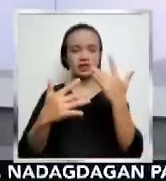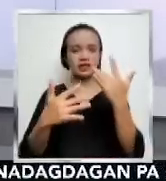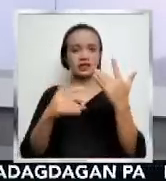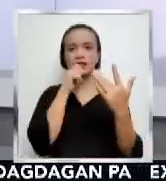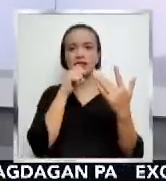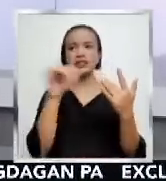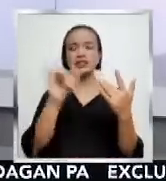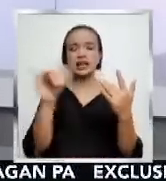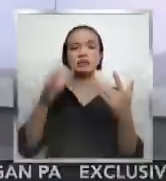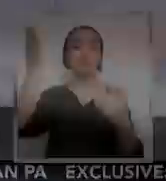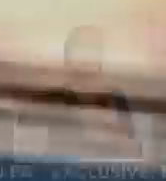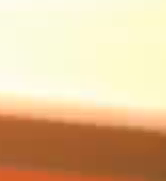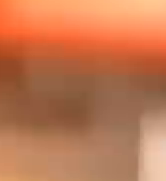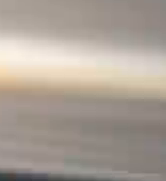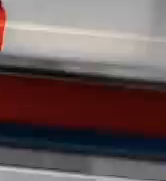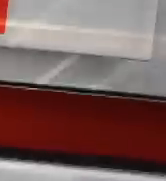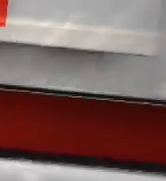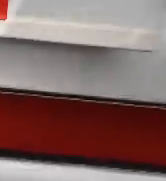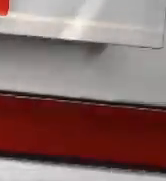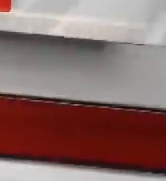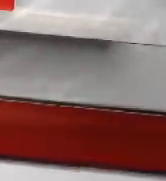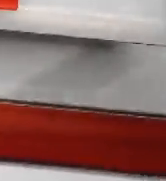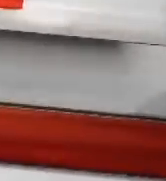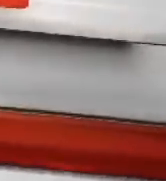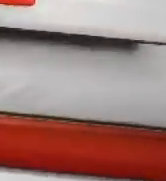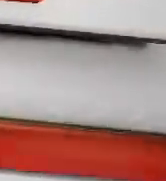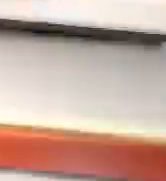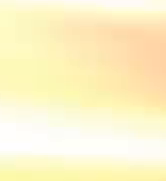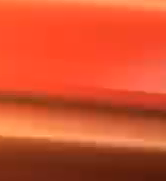2008. Naroon live si Cedric Castillo.